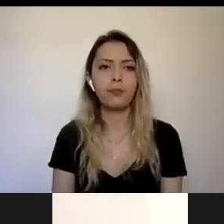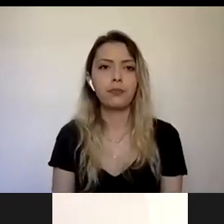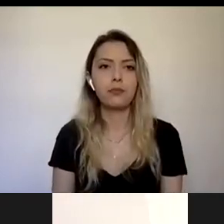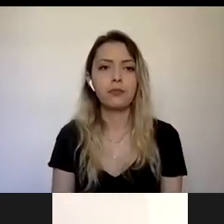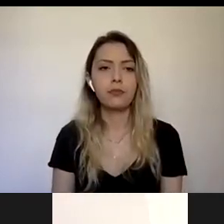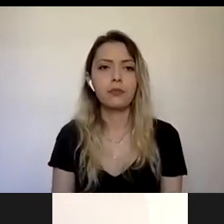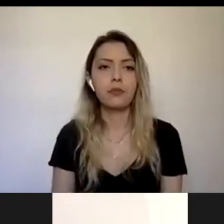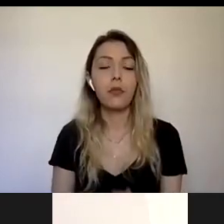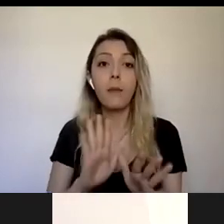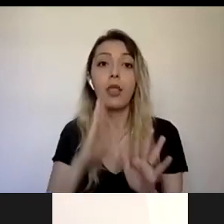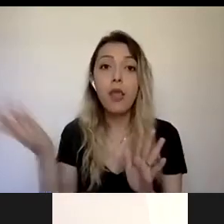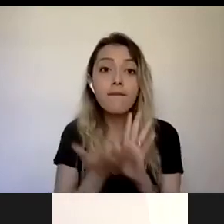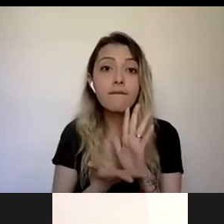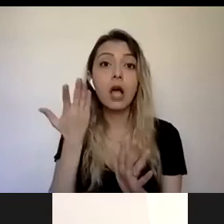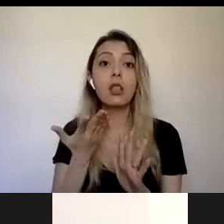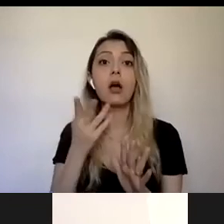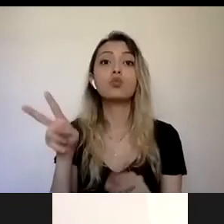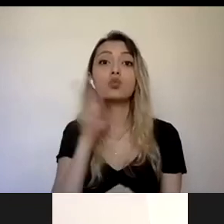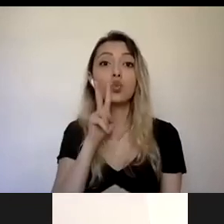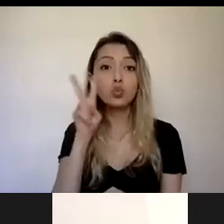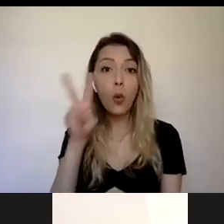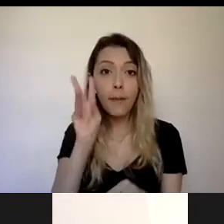Daha fazla sonuç göstergelerinde